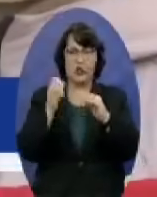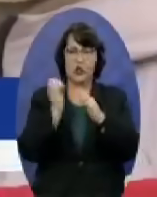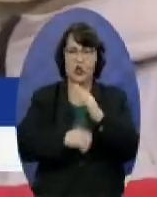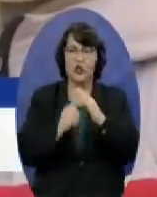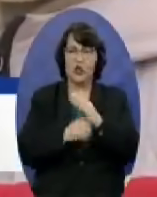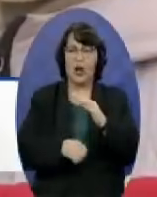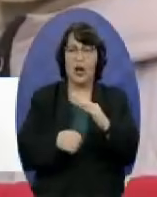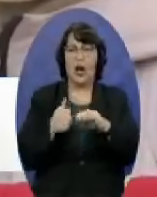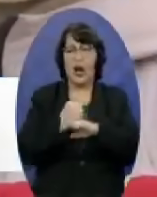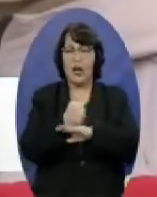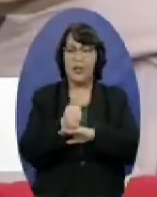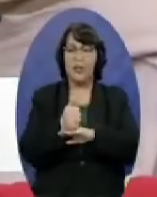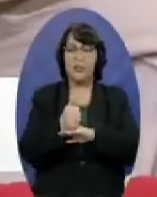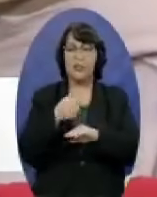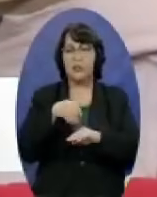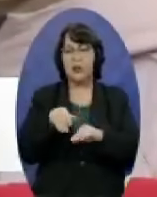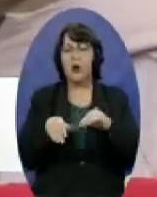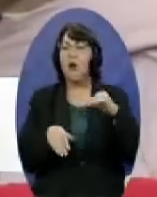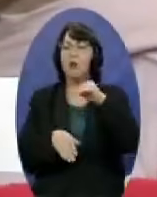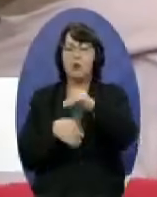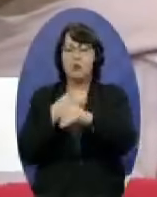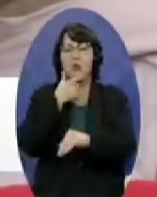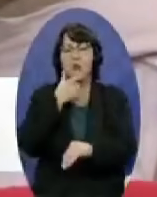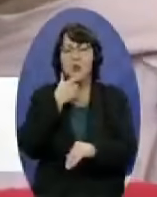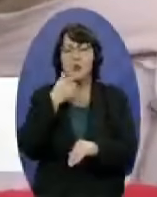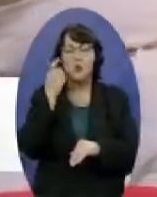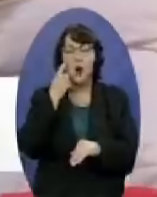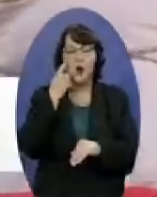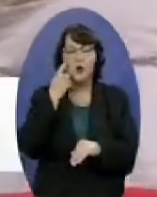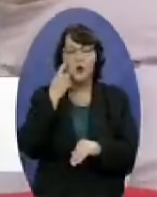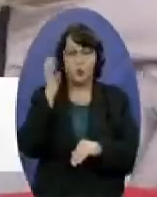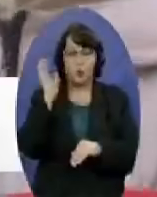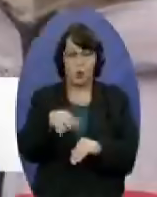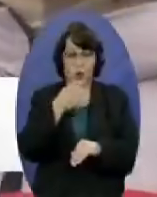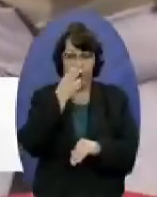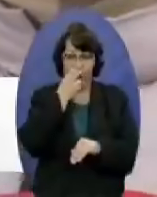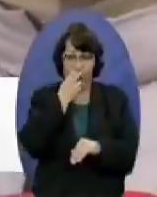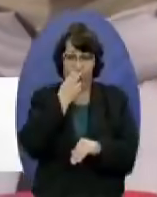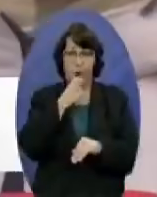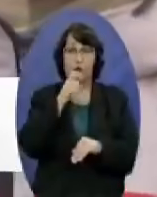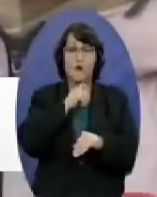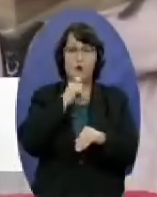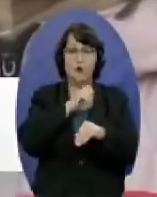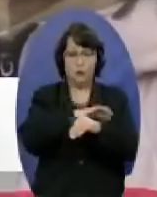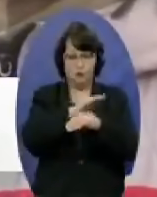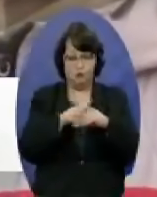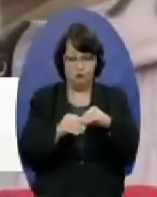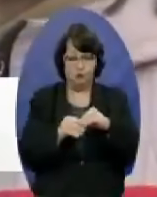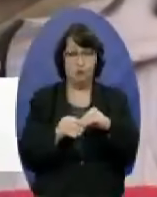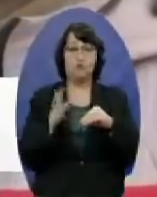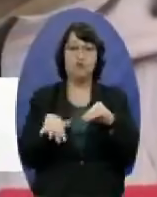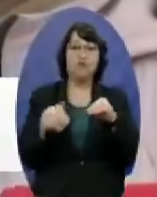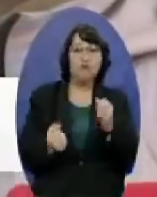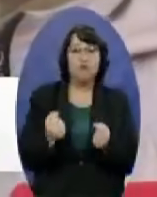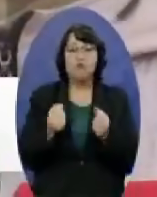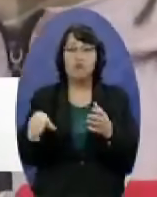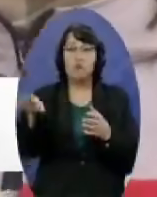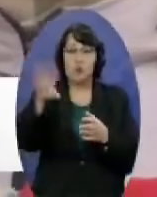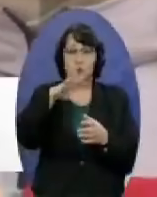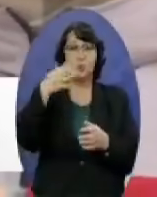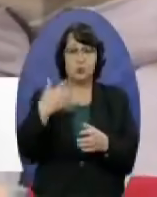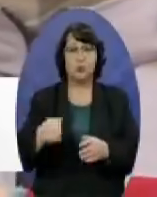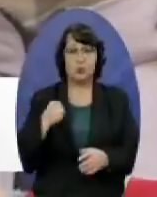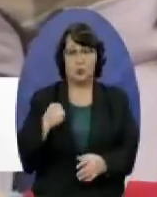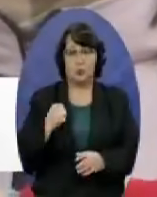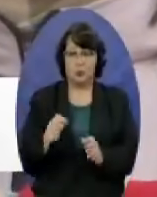гарч чадахгүй зөндөө утсан тий. Тэгээ үнэн хэрэг дээр бол яг энэ хойно байгаа жижигхэн цэхэр нөхөртэй явах бол яг болж байгаа байхгүй. За энэ одоо